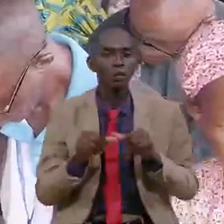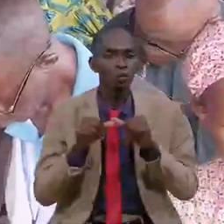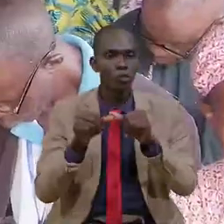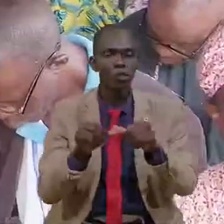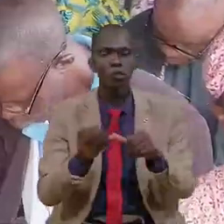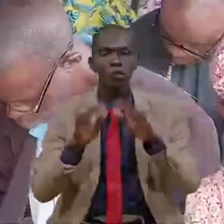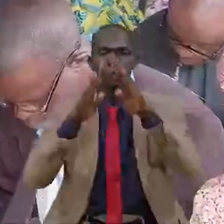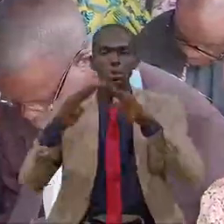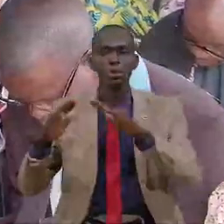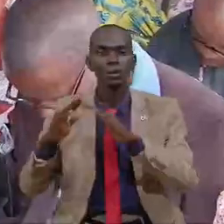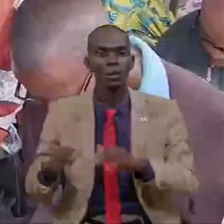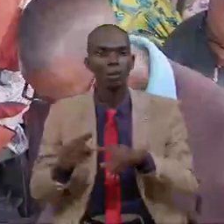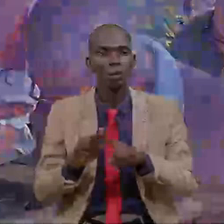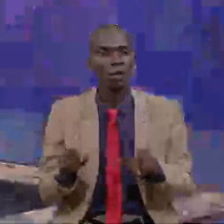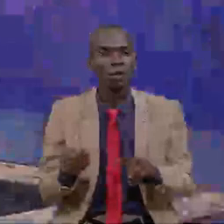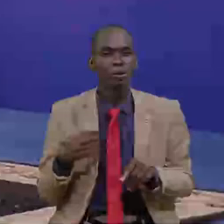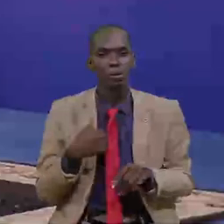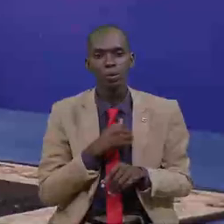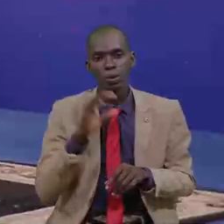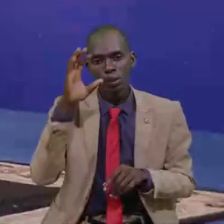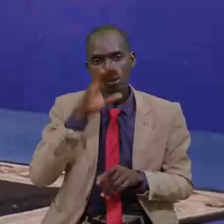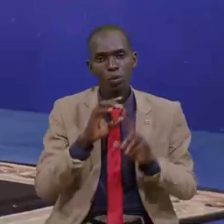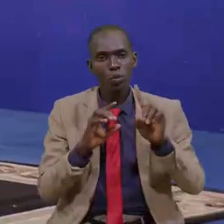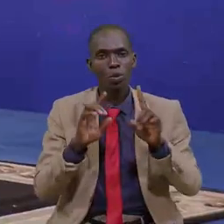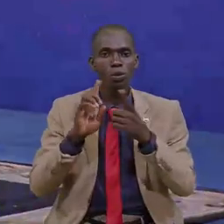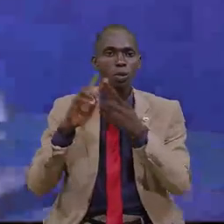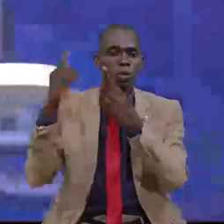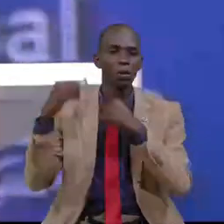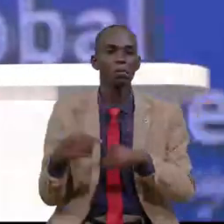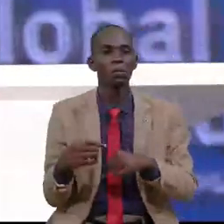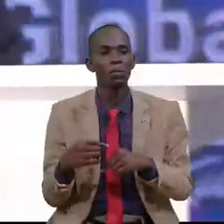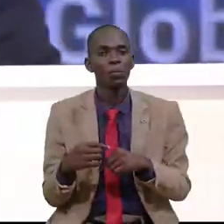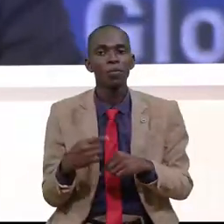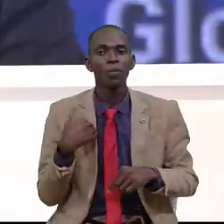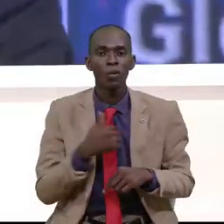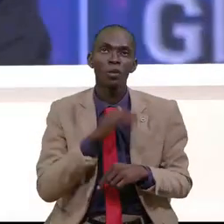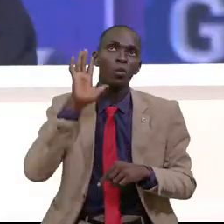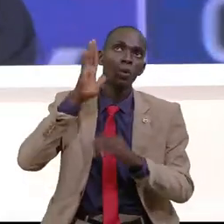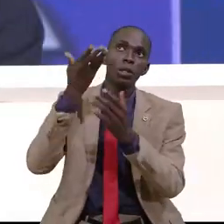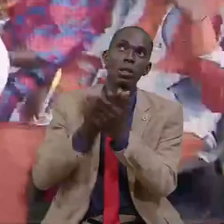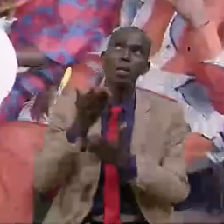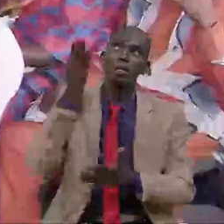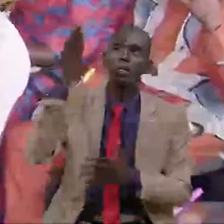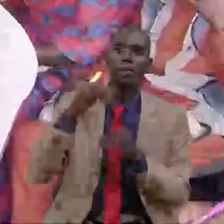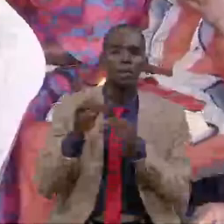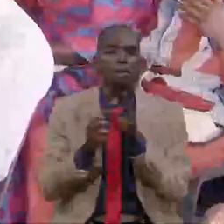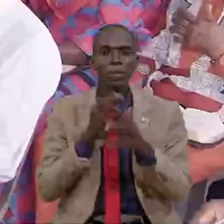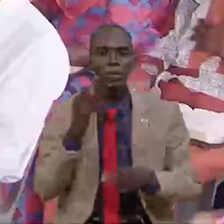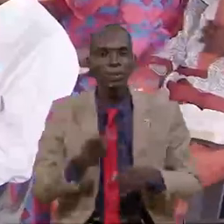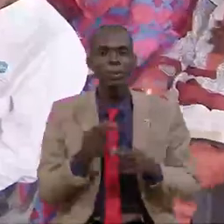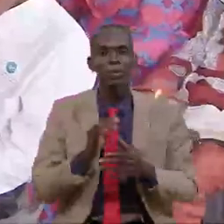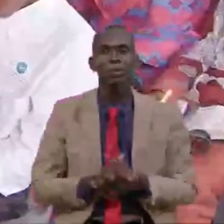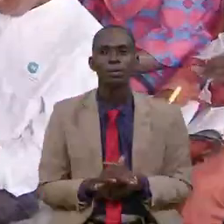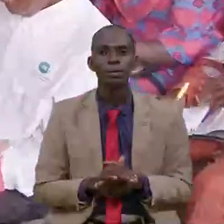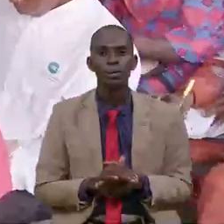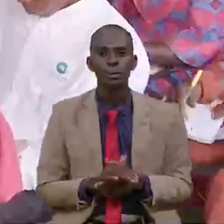de cité permanente, mais nous cherchons celle qui est à venir. Et nous y arriverons au nom de